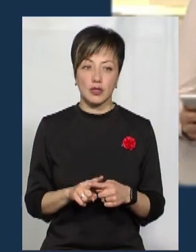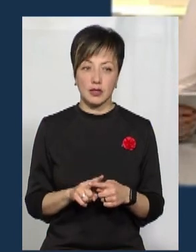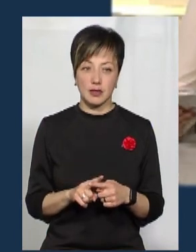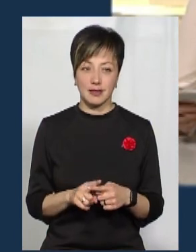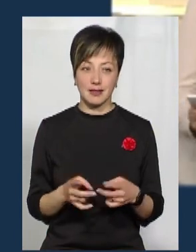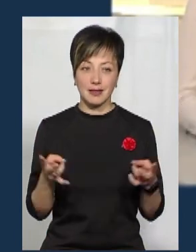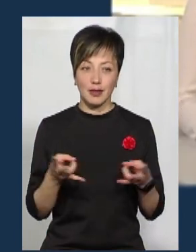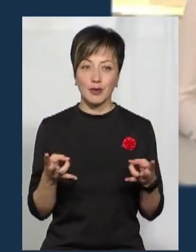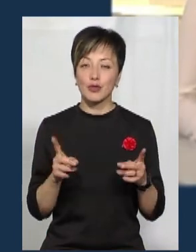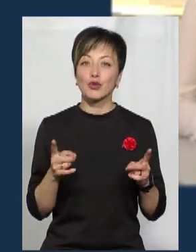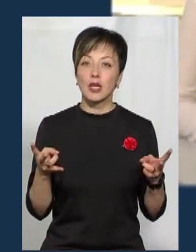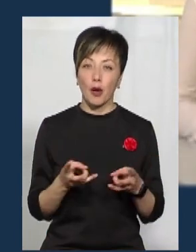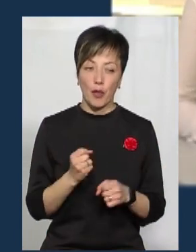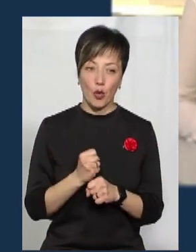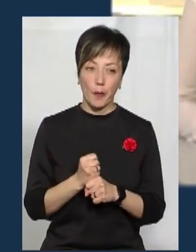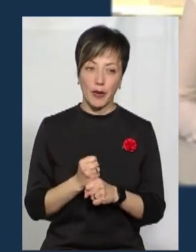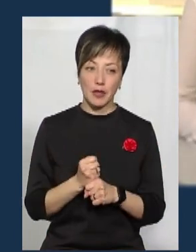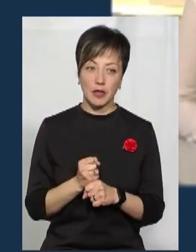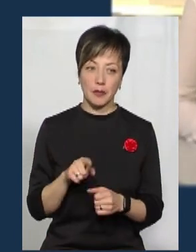Що для цього треба робити?